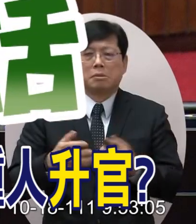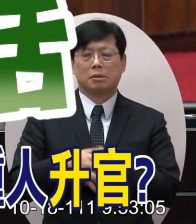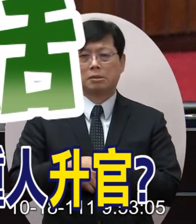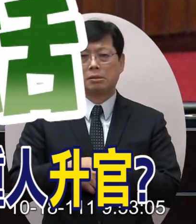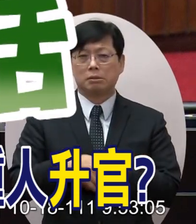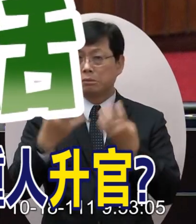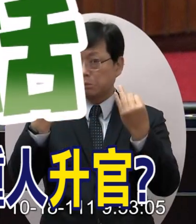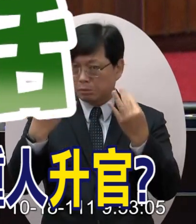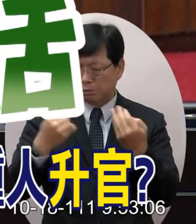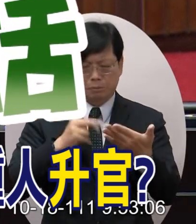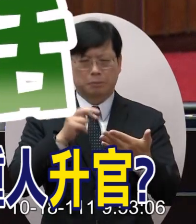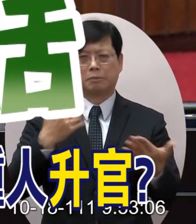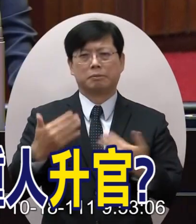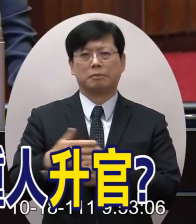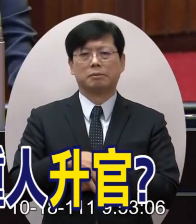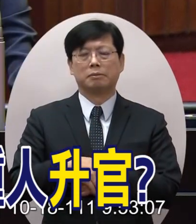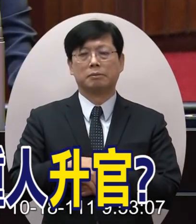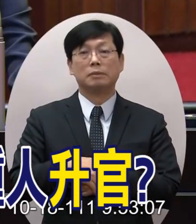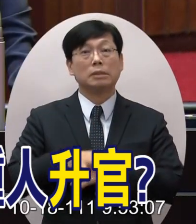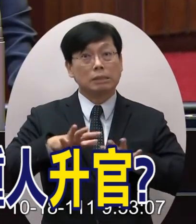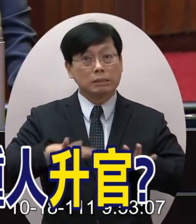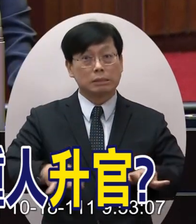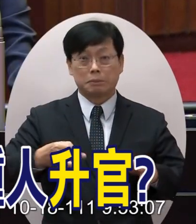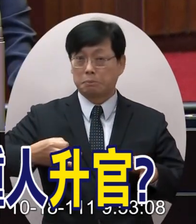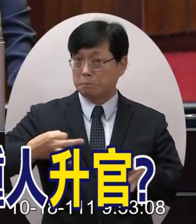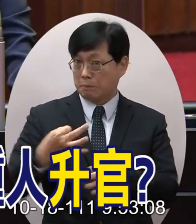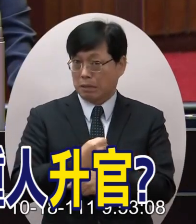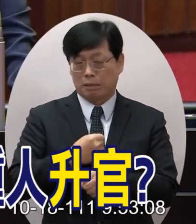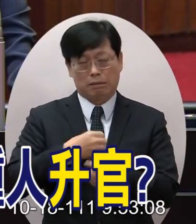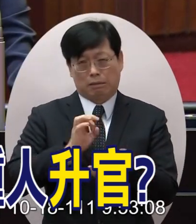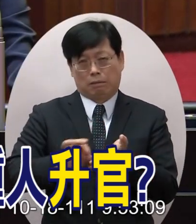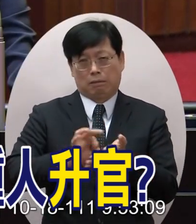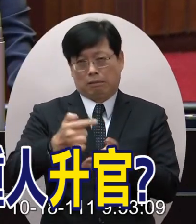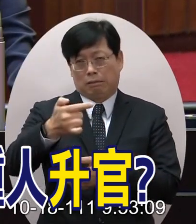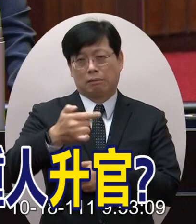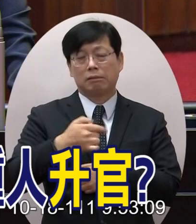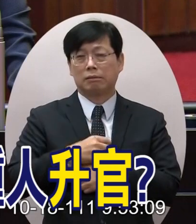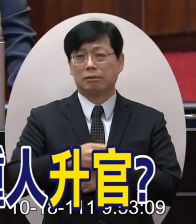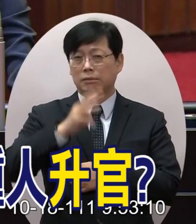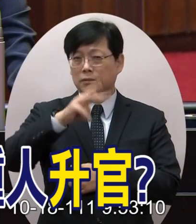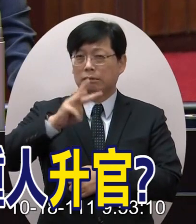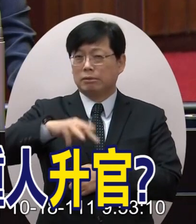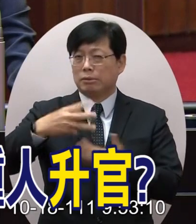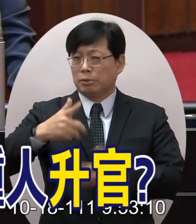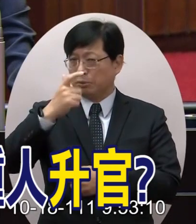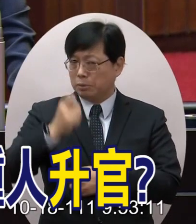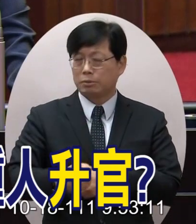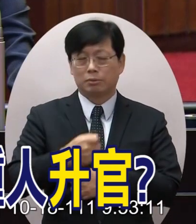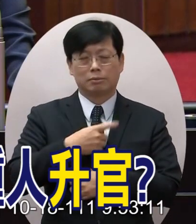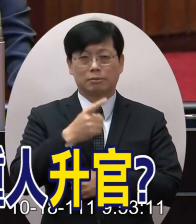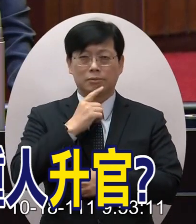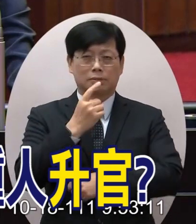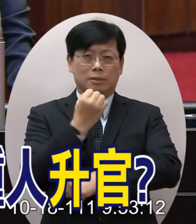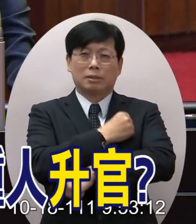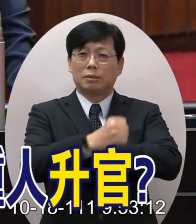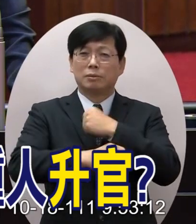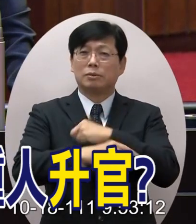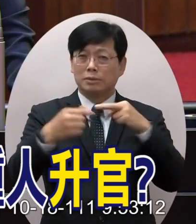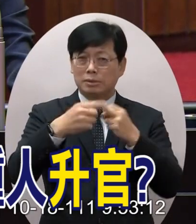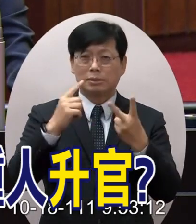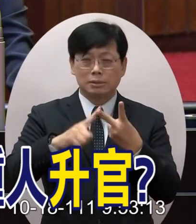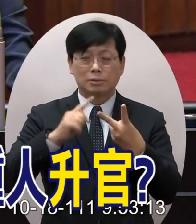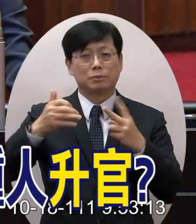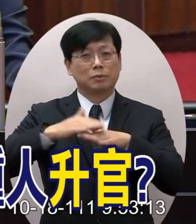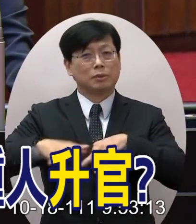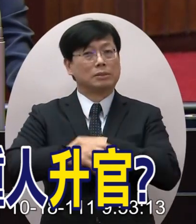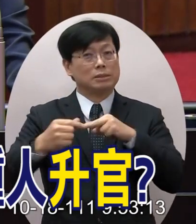数字会说话，我们已经赔掉这么多钱啊，3000多亿的劳动基金，再加上国